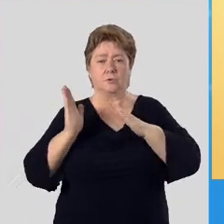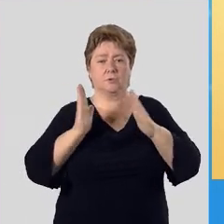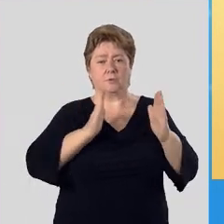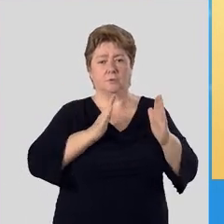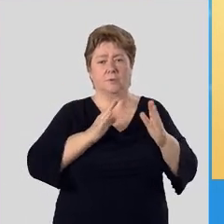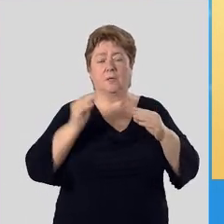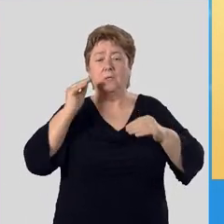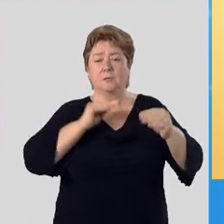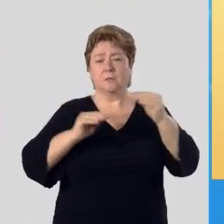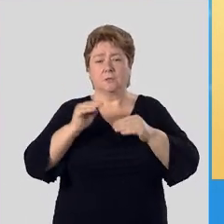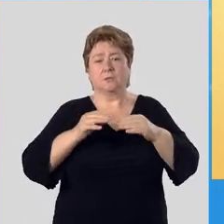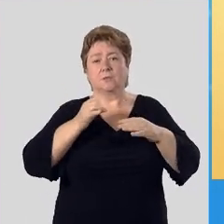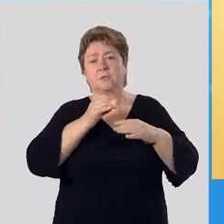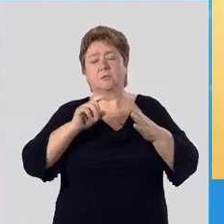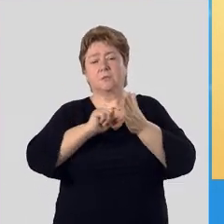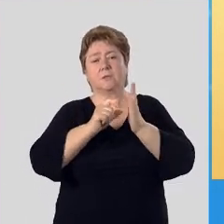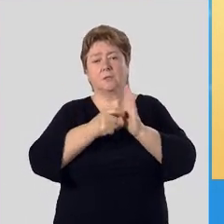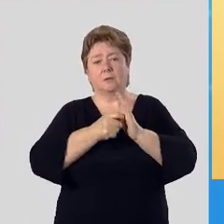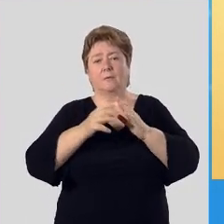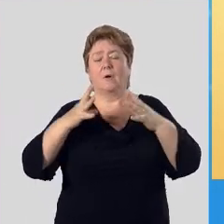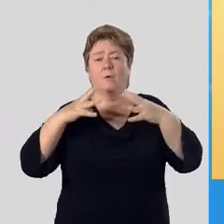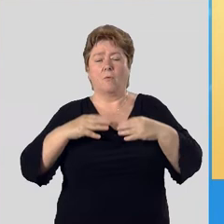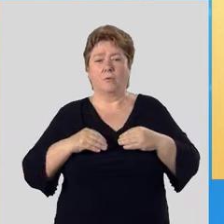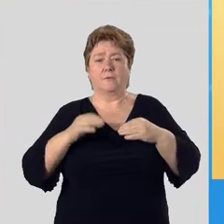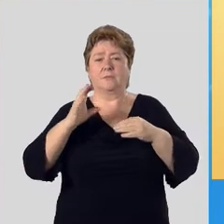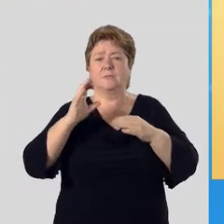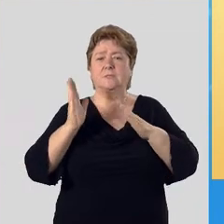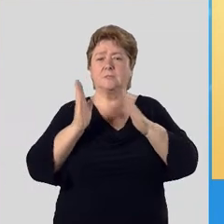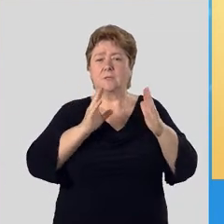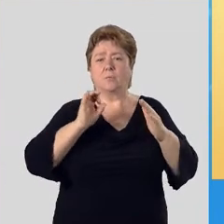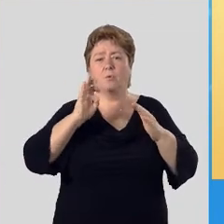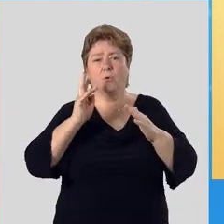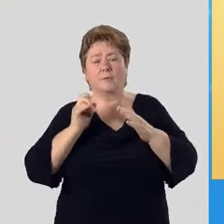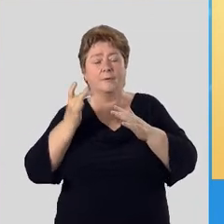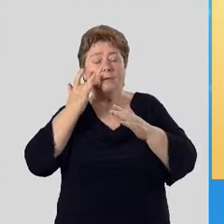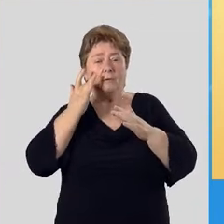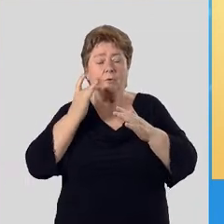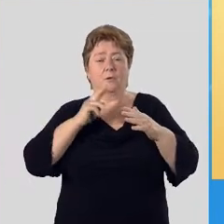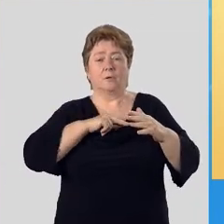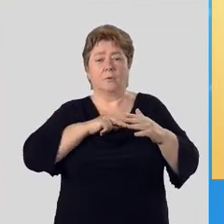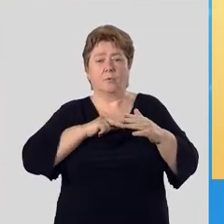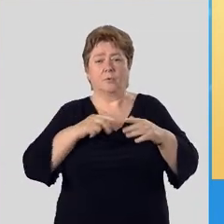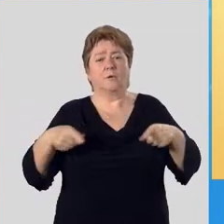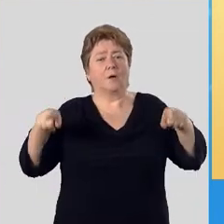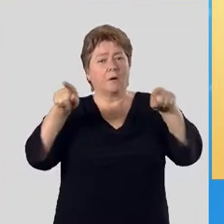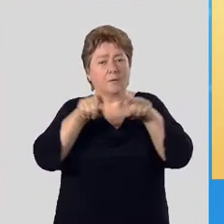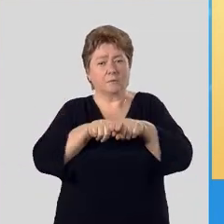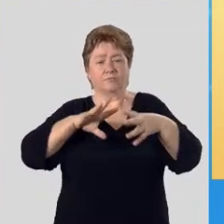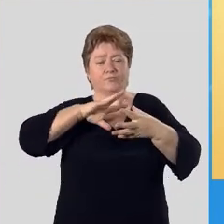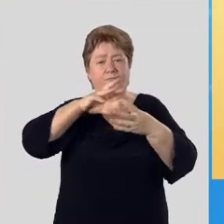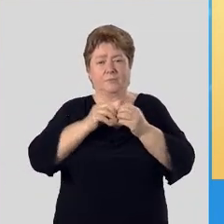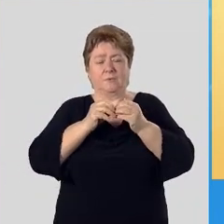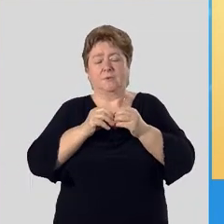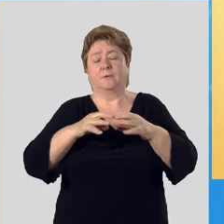система, состоящая из клеток, органов, систем органов, которые работают как единое